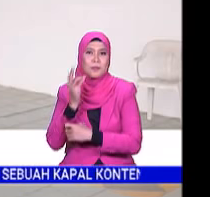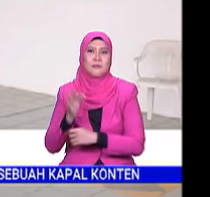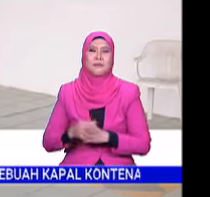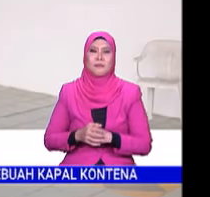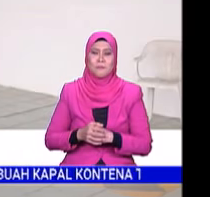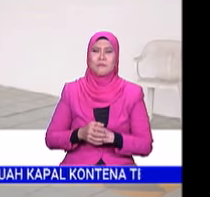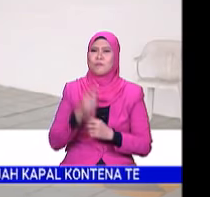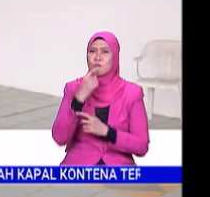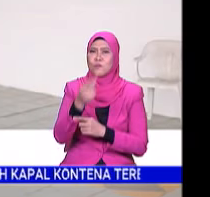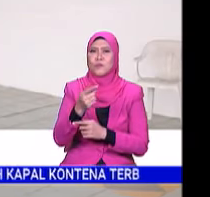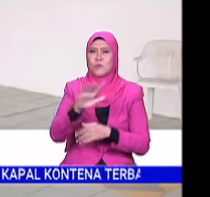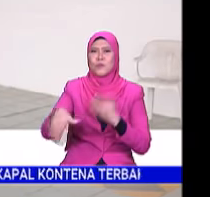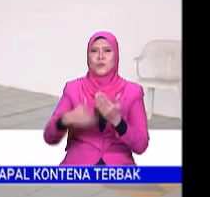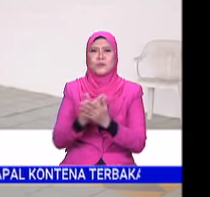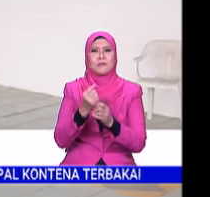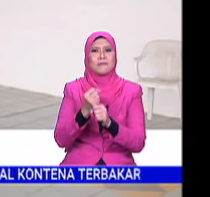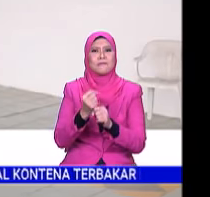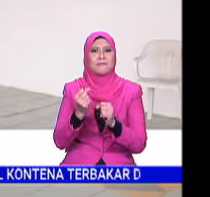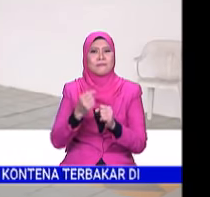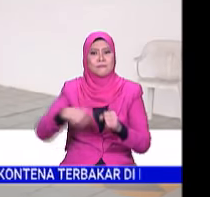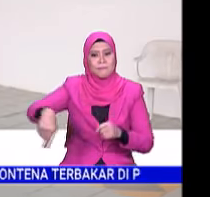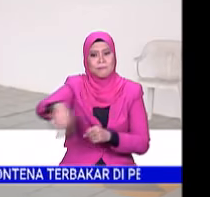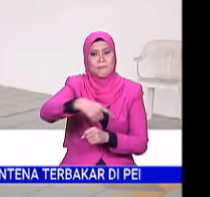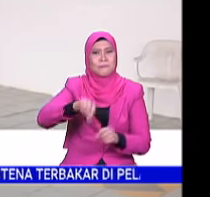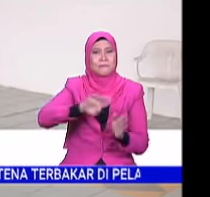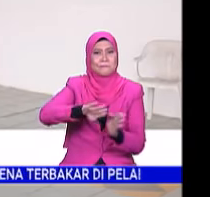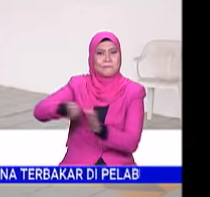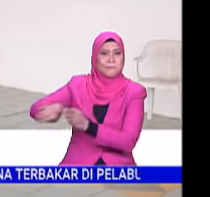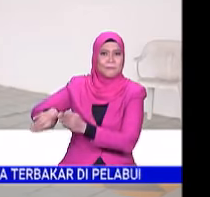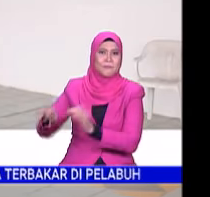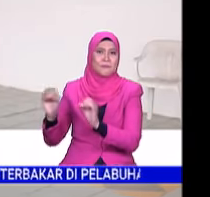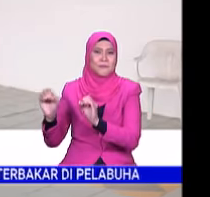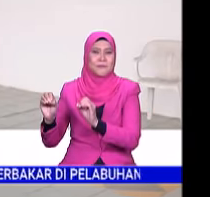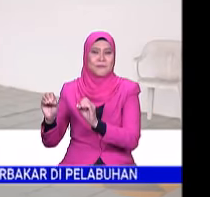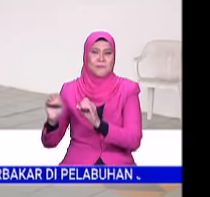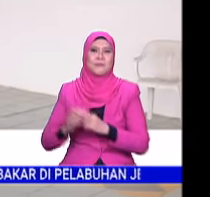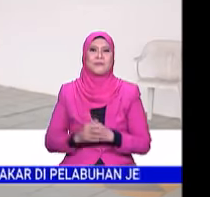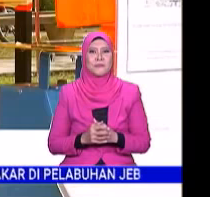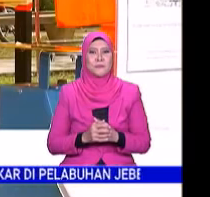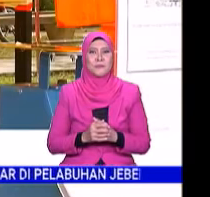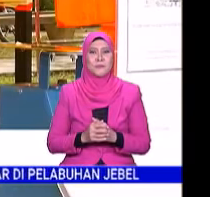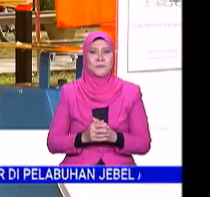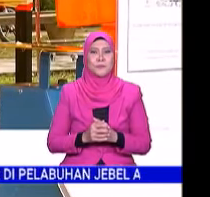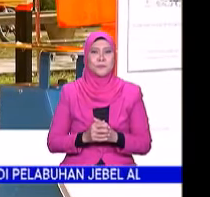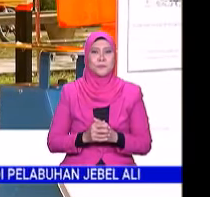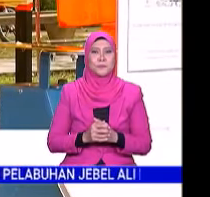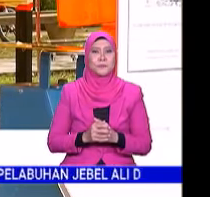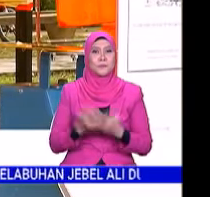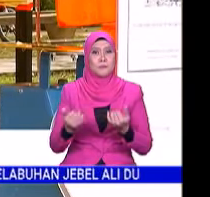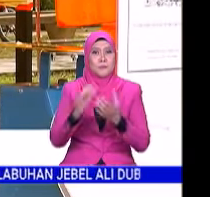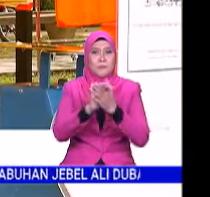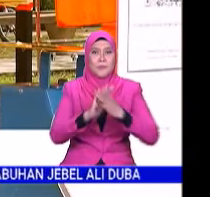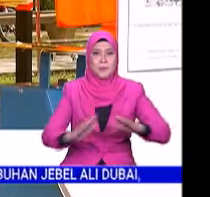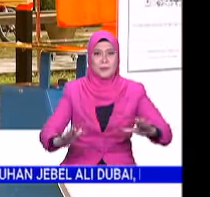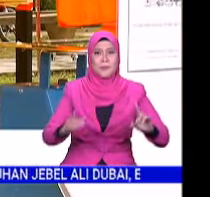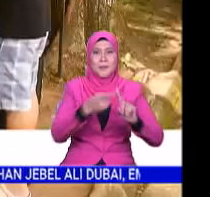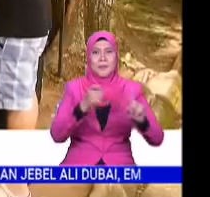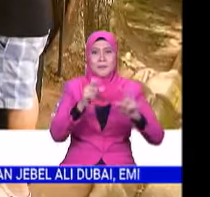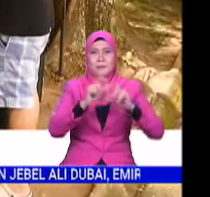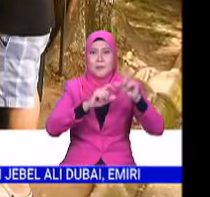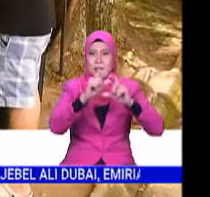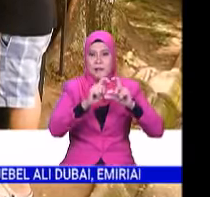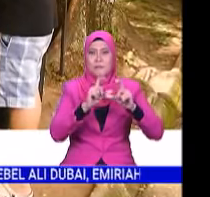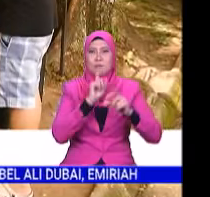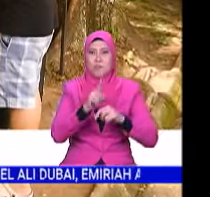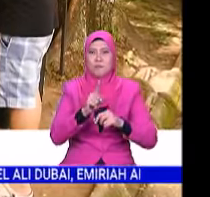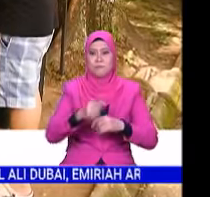minta supaya warga kita tidak ada yang tersisih ataupun terpinggir. Pengalaman diselamatkan di BKL setelah bergelar